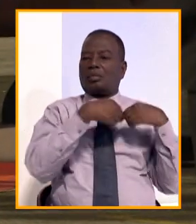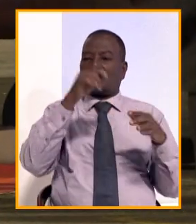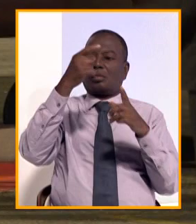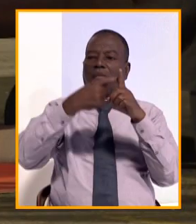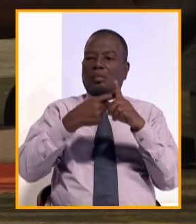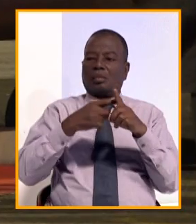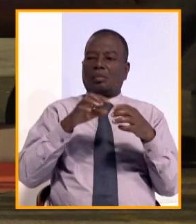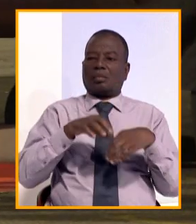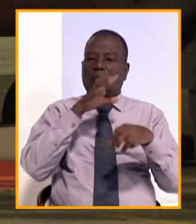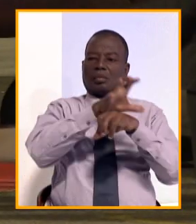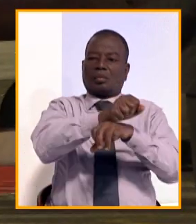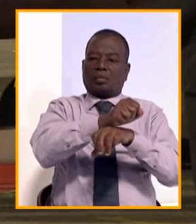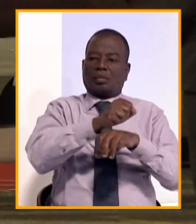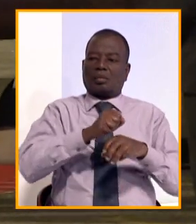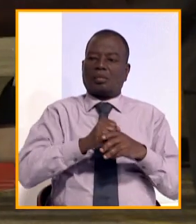mois de détention.